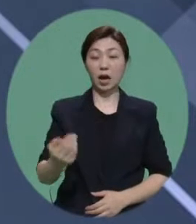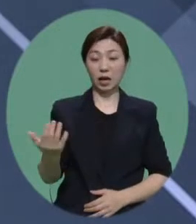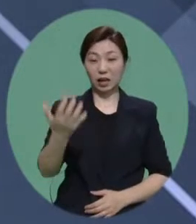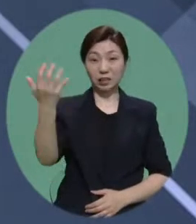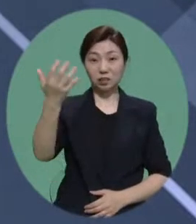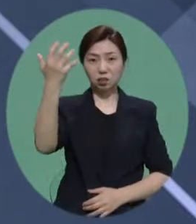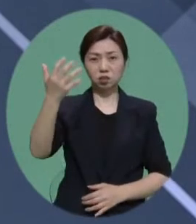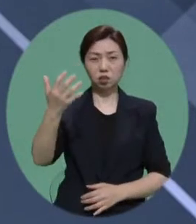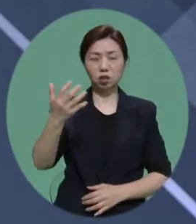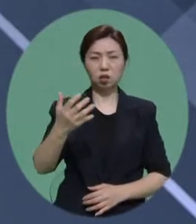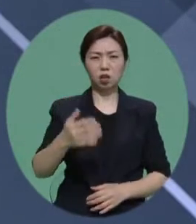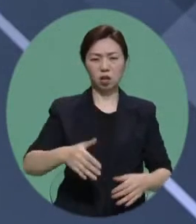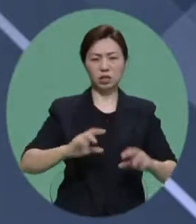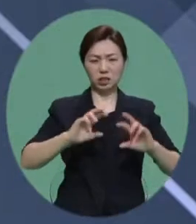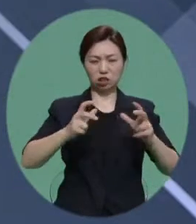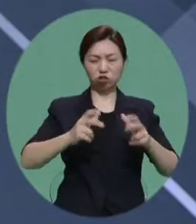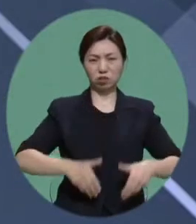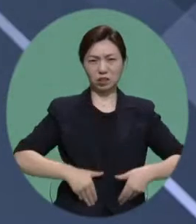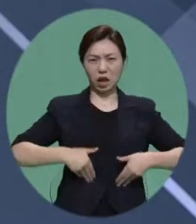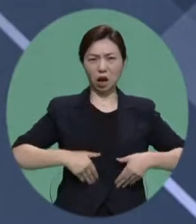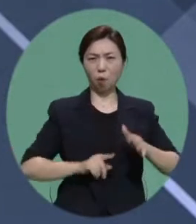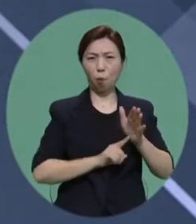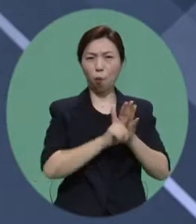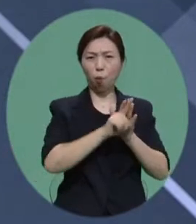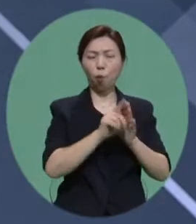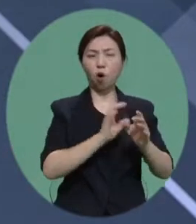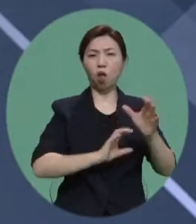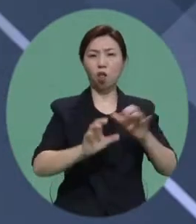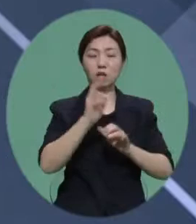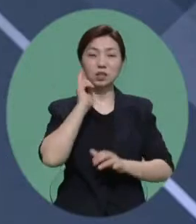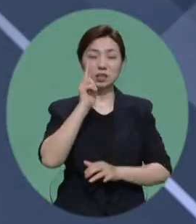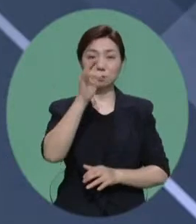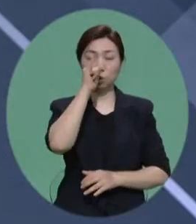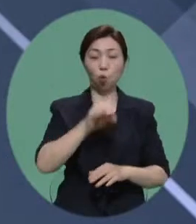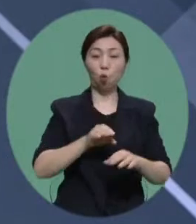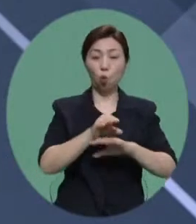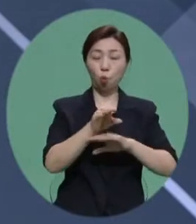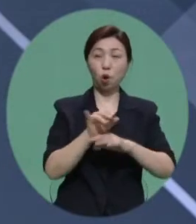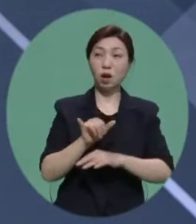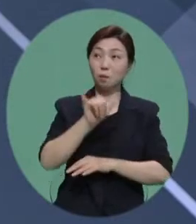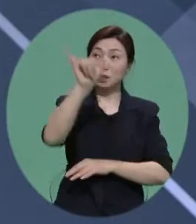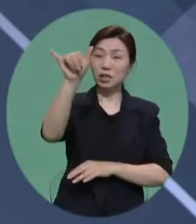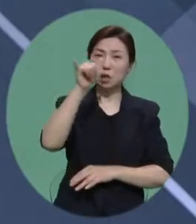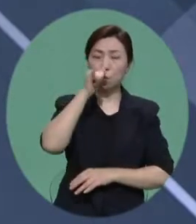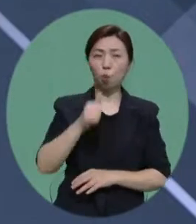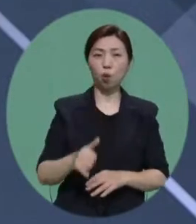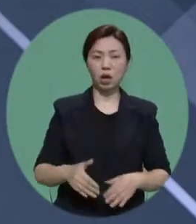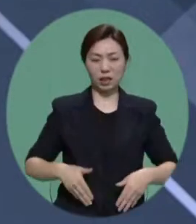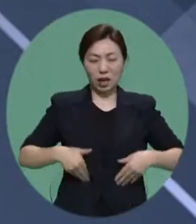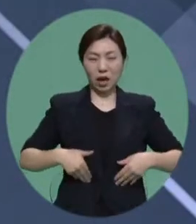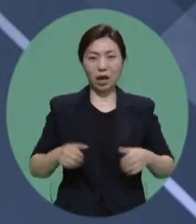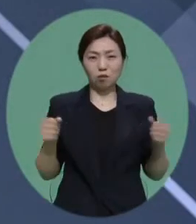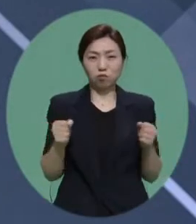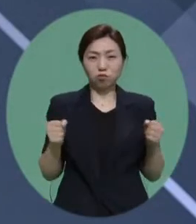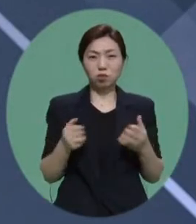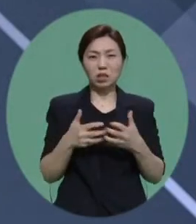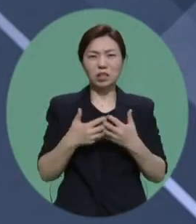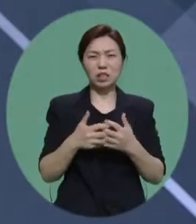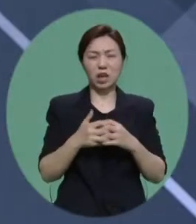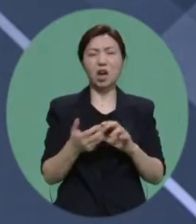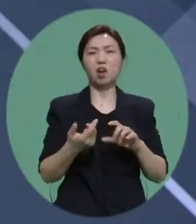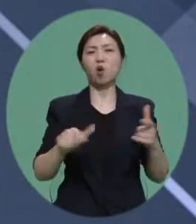큽니다 그리고 또 자동차 비행기 같은 운송수단이 있고 냉난방 들이 있습니다 이렇게